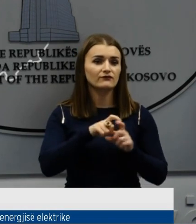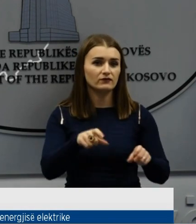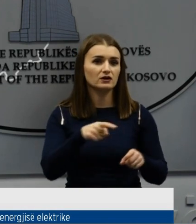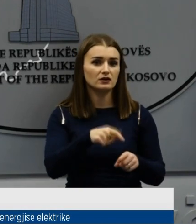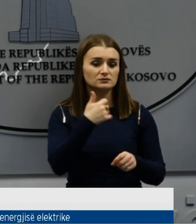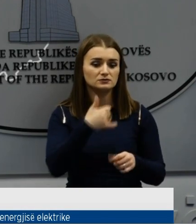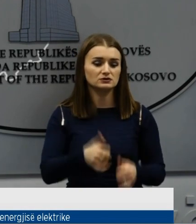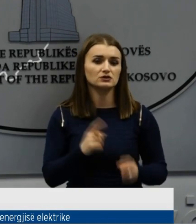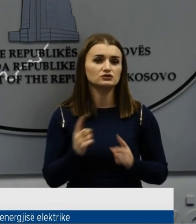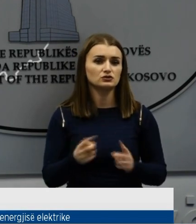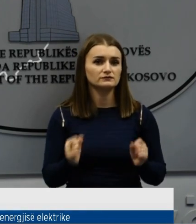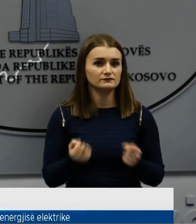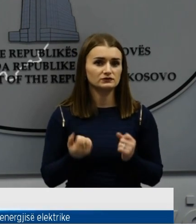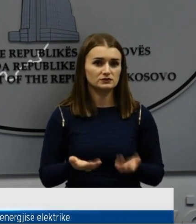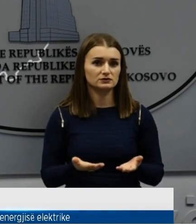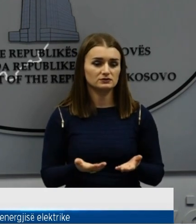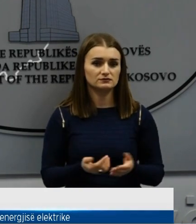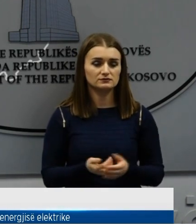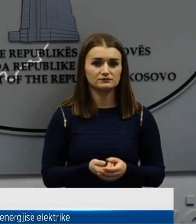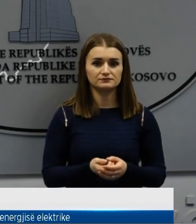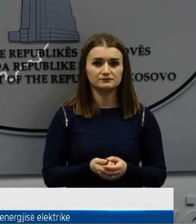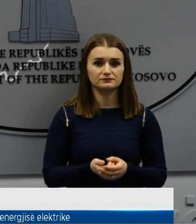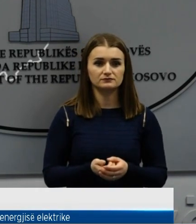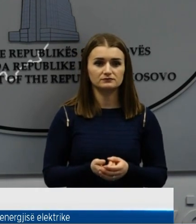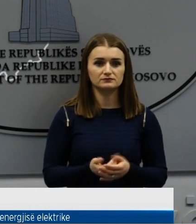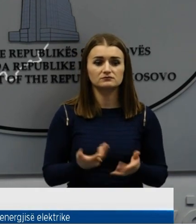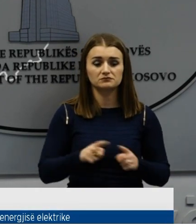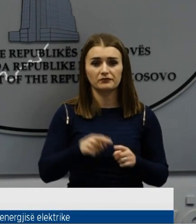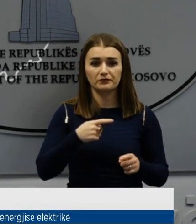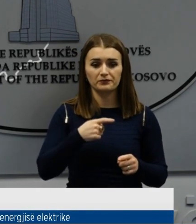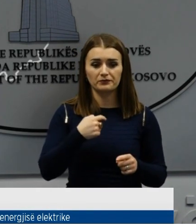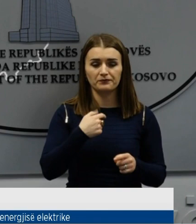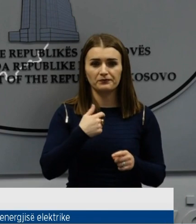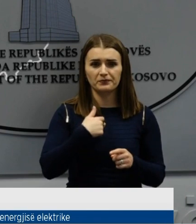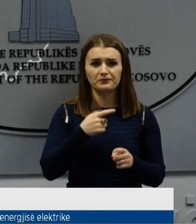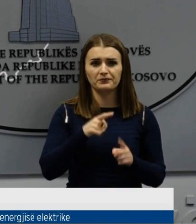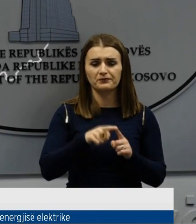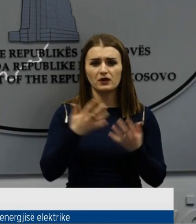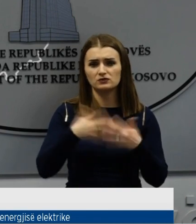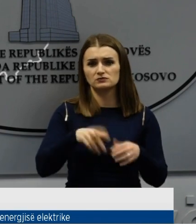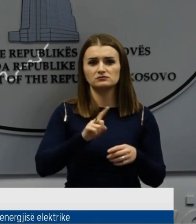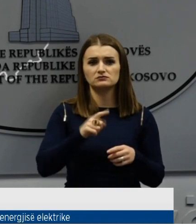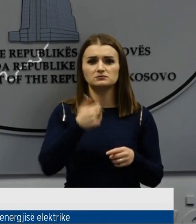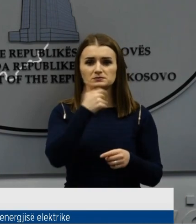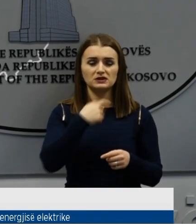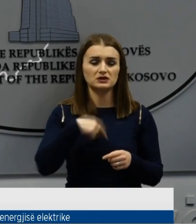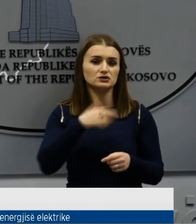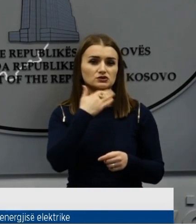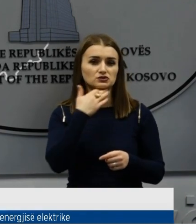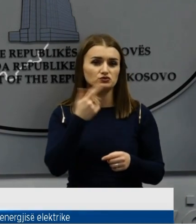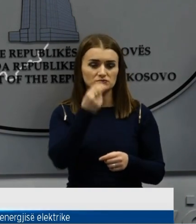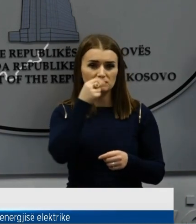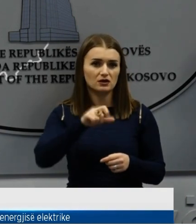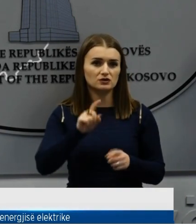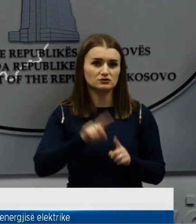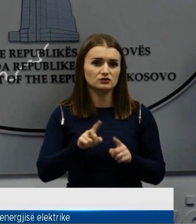sot. Ne jo direkt, sepse nuk e përdorim gazin, mirë po ne ndikohemi nga tregjet